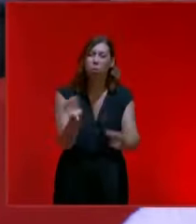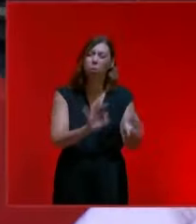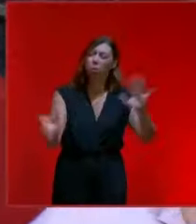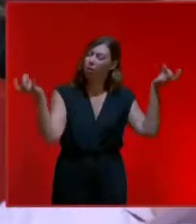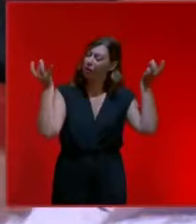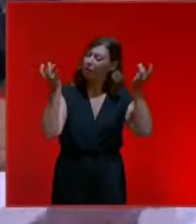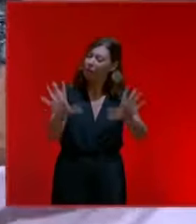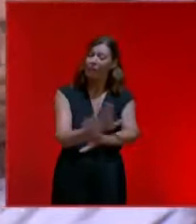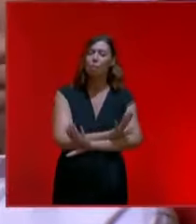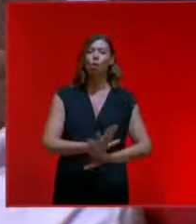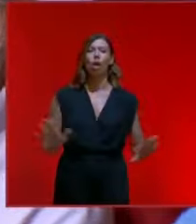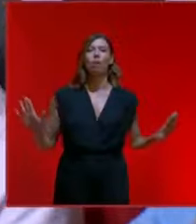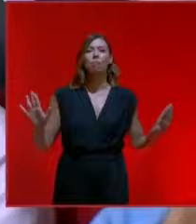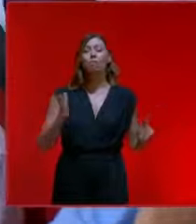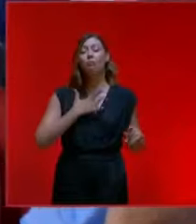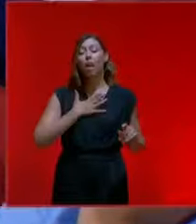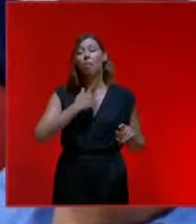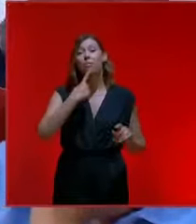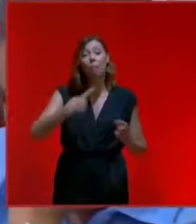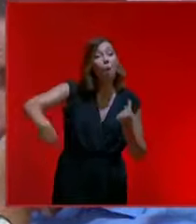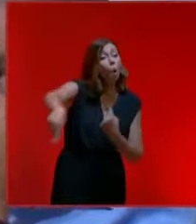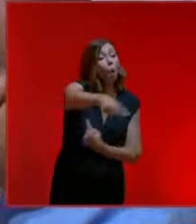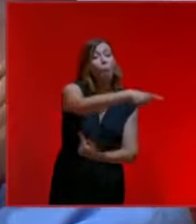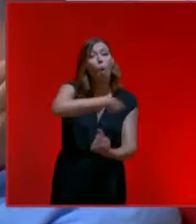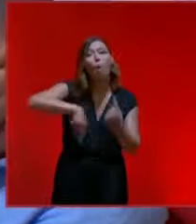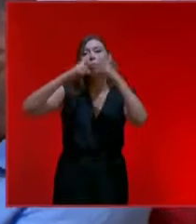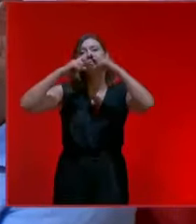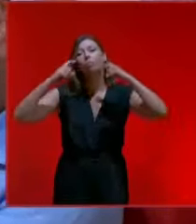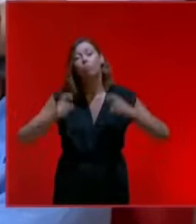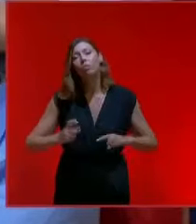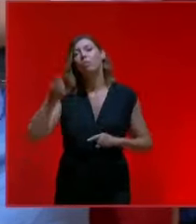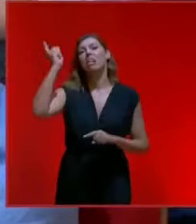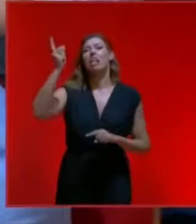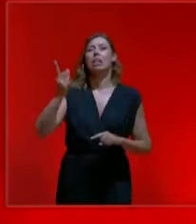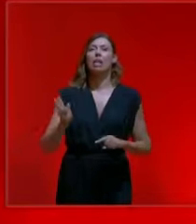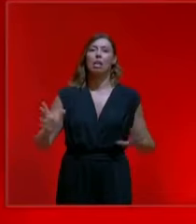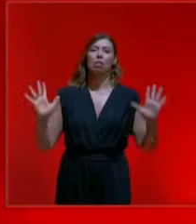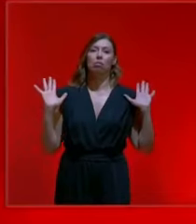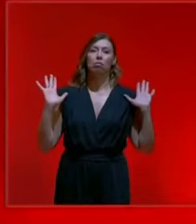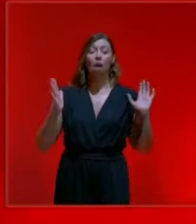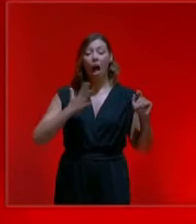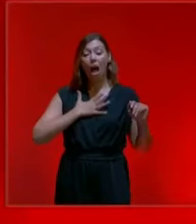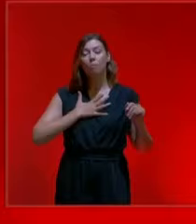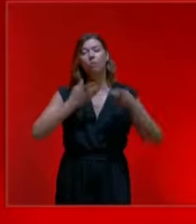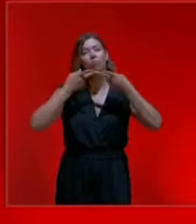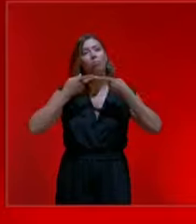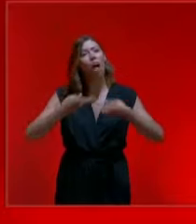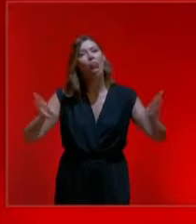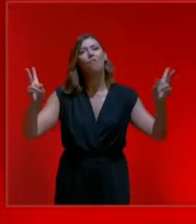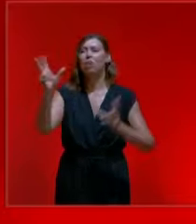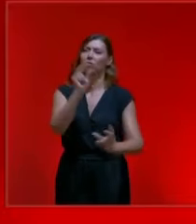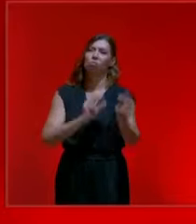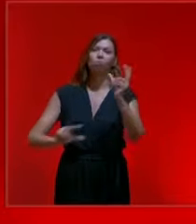Μιλάμε για τη συλλογική μας αυτοκριτική, την κάνουμε απελευθερωμένη από το